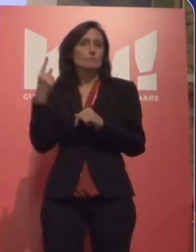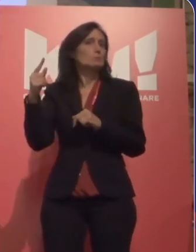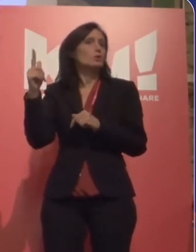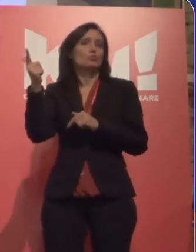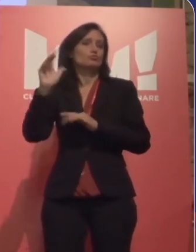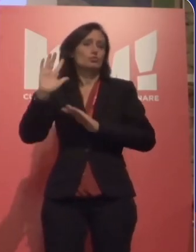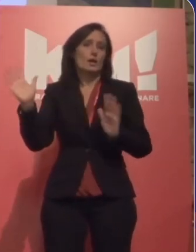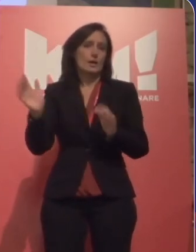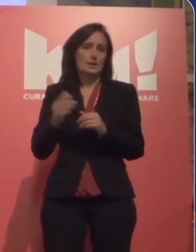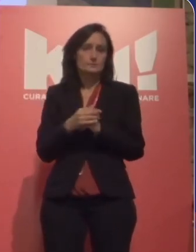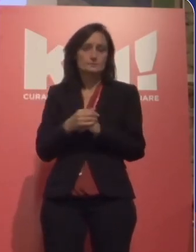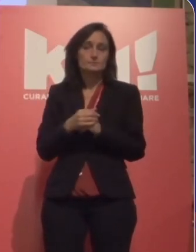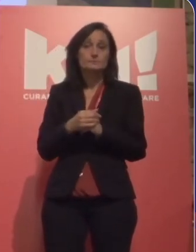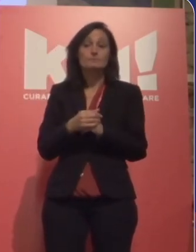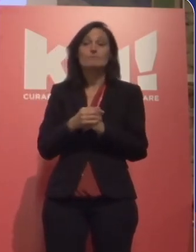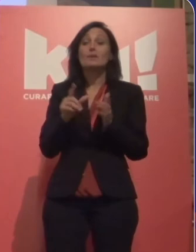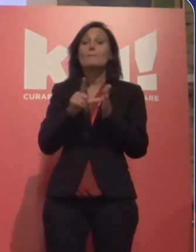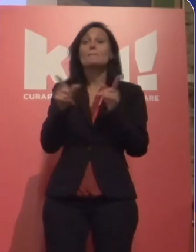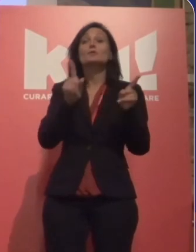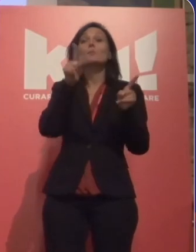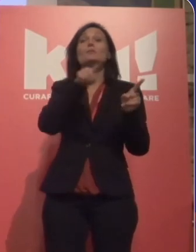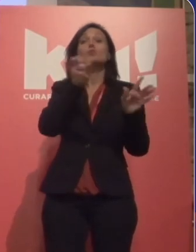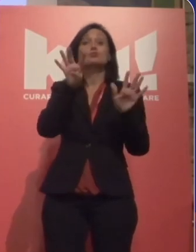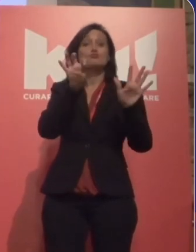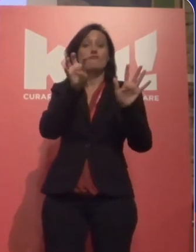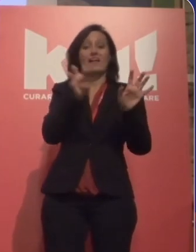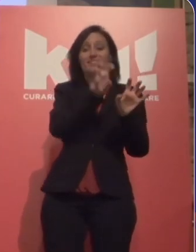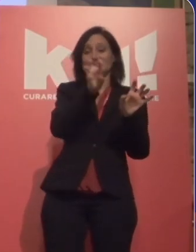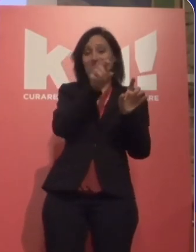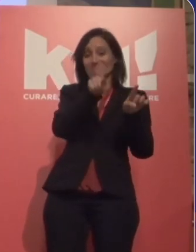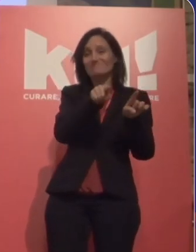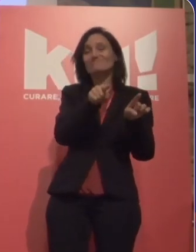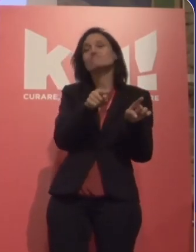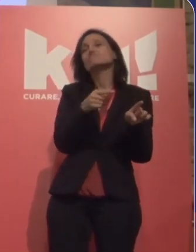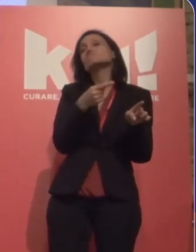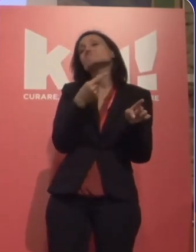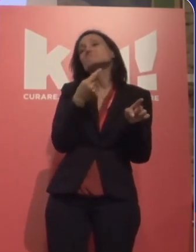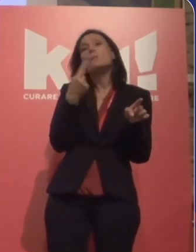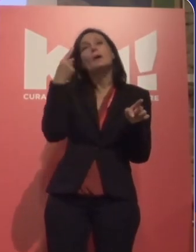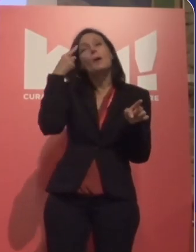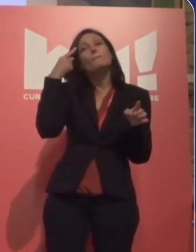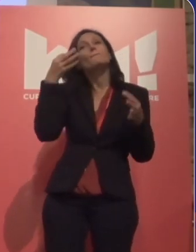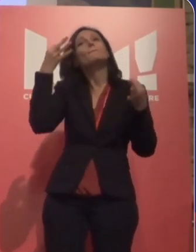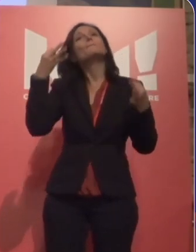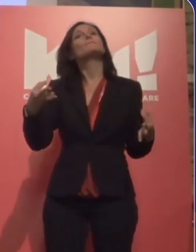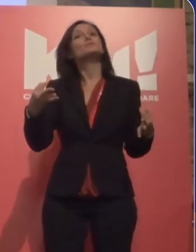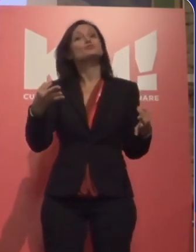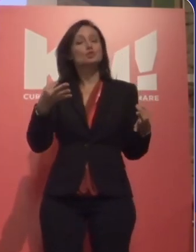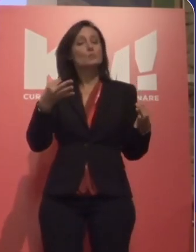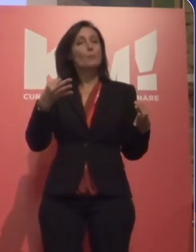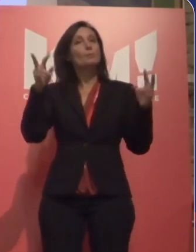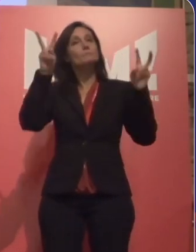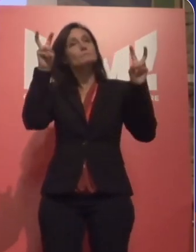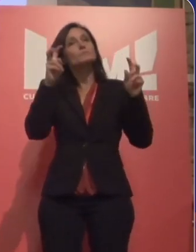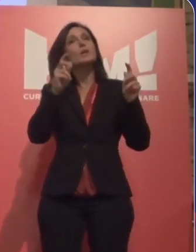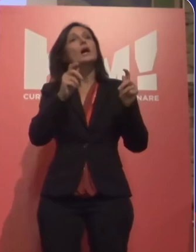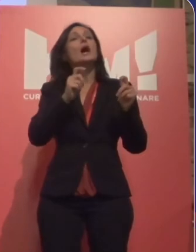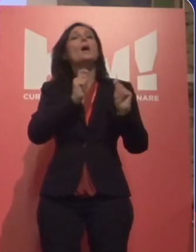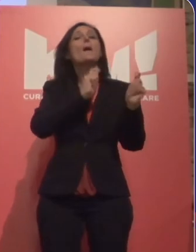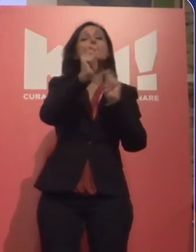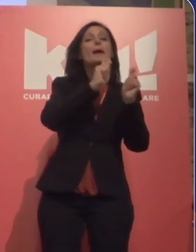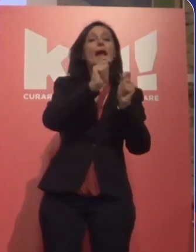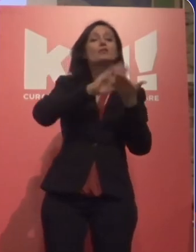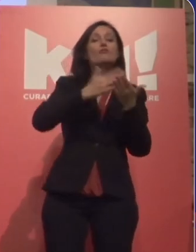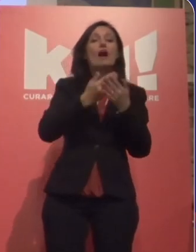affermato il principio del mercato alla fine come motore in grado di rispondere da